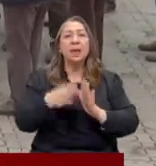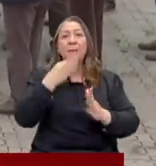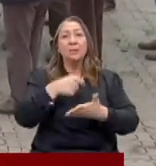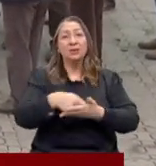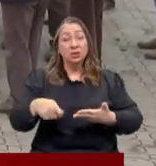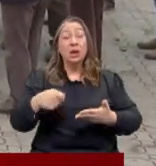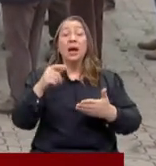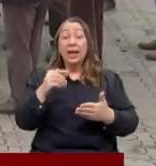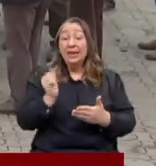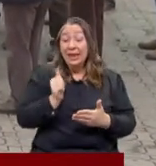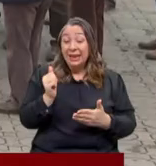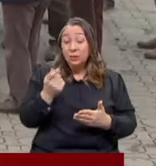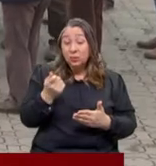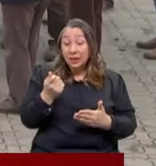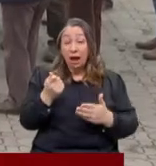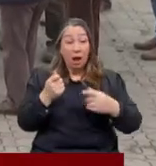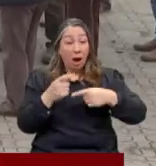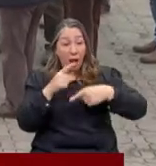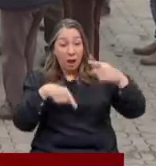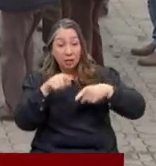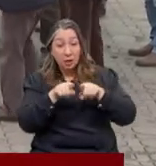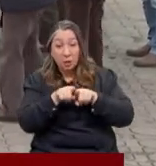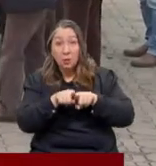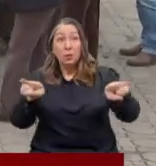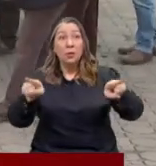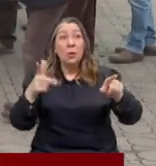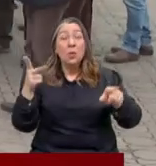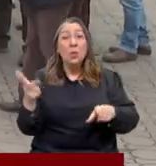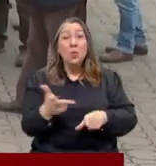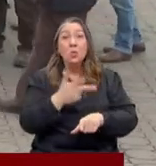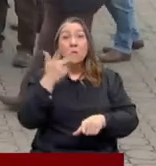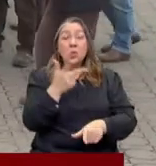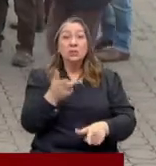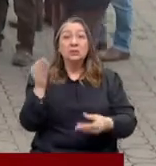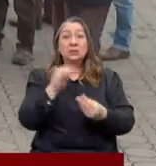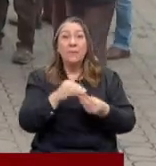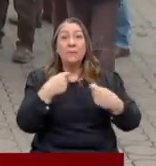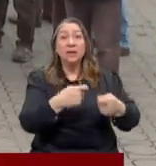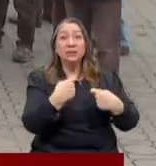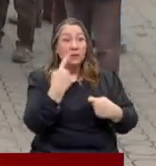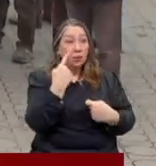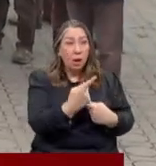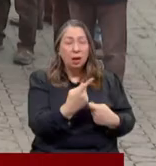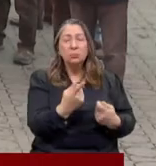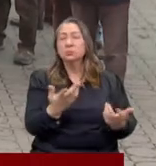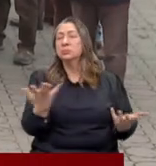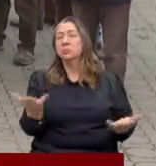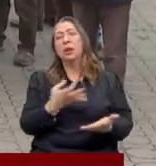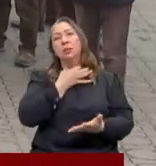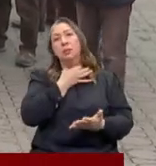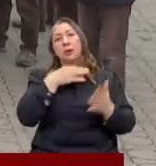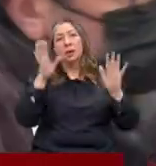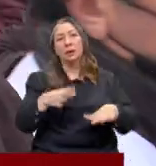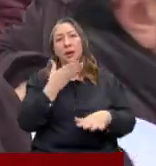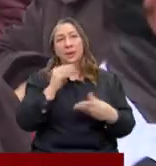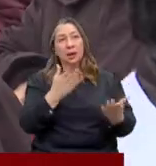aylığı. Yeni asgari ücretle aradaki makas daha da açılınca zamlı giderler karşısında daha da çaresiz kaldı